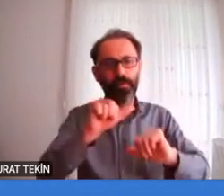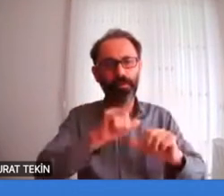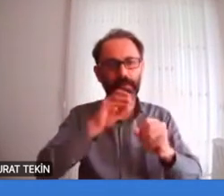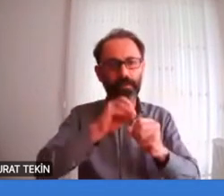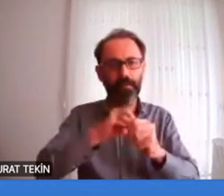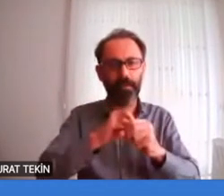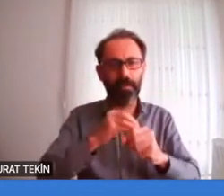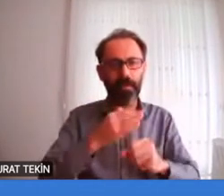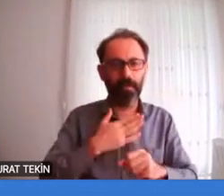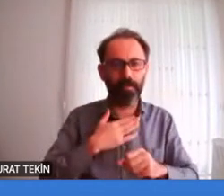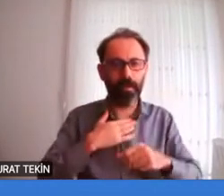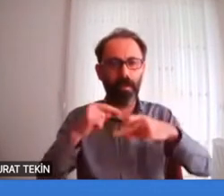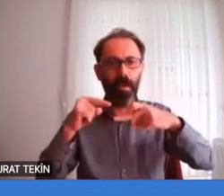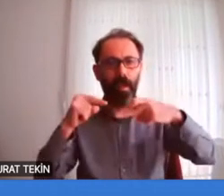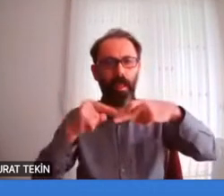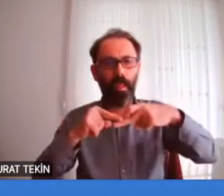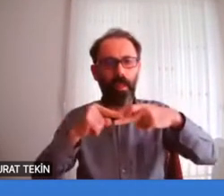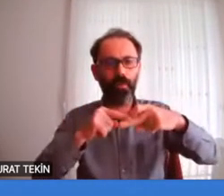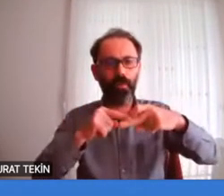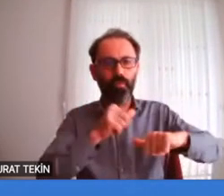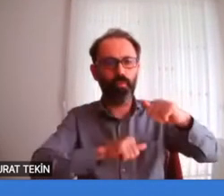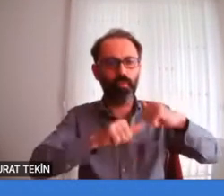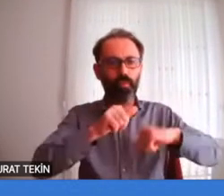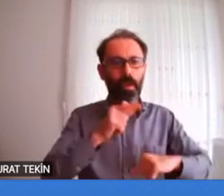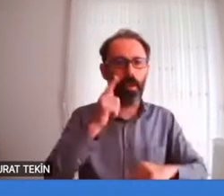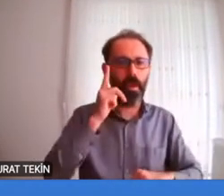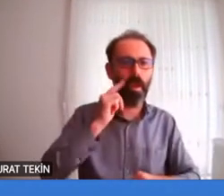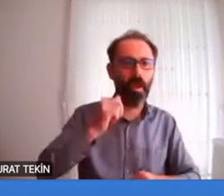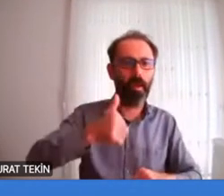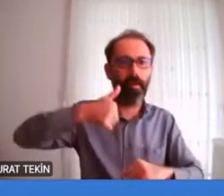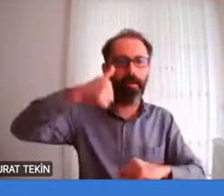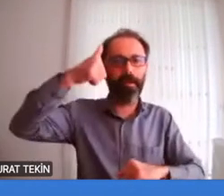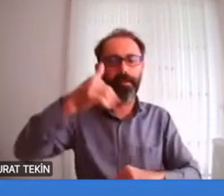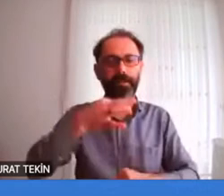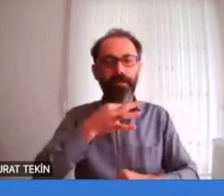Sayın Rektörüme ve mezunları diğer tüm ekip